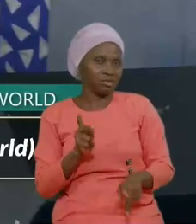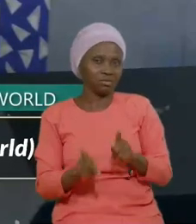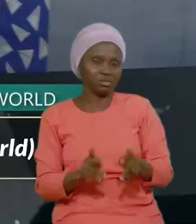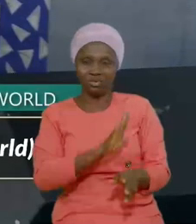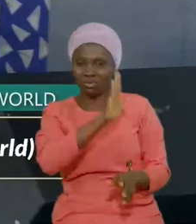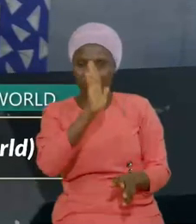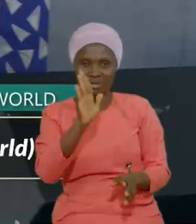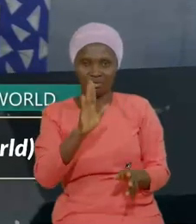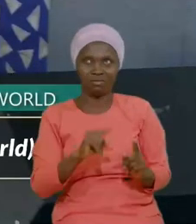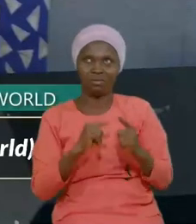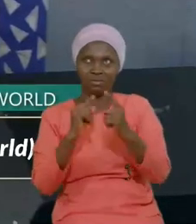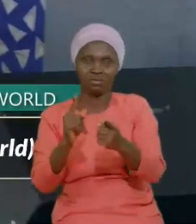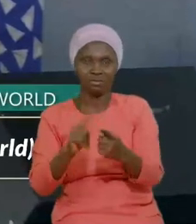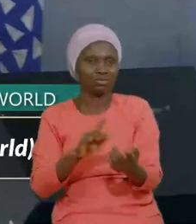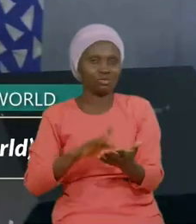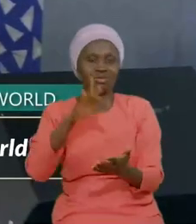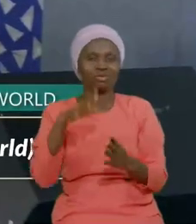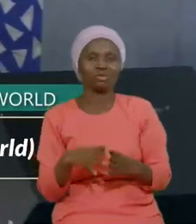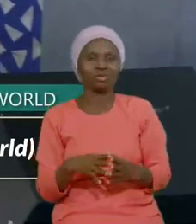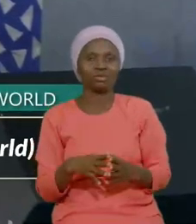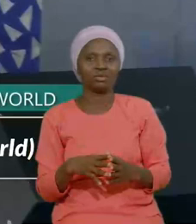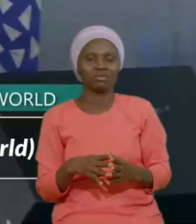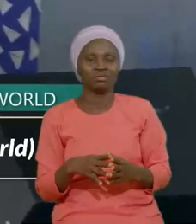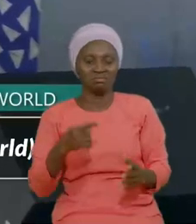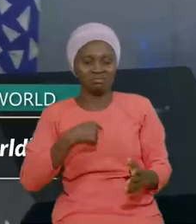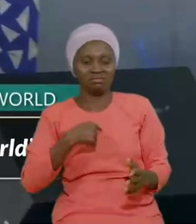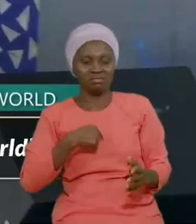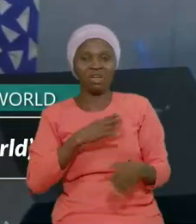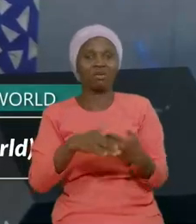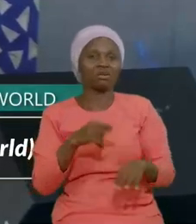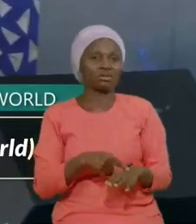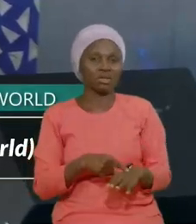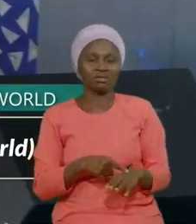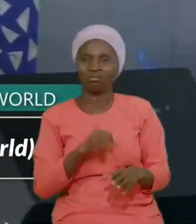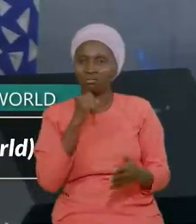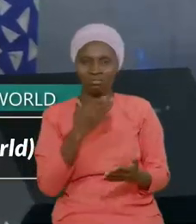Les personnes égoïstes, égocentriques, avant ne connaissent pas la gloire.